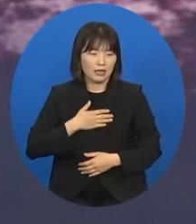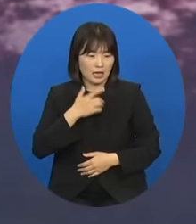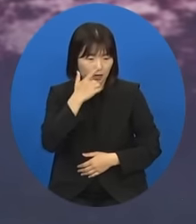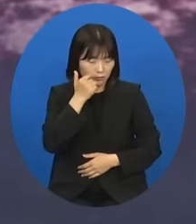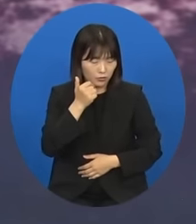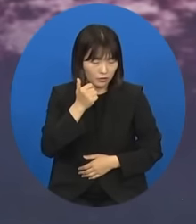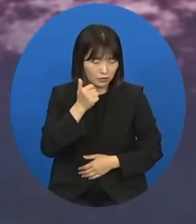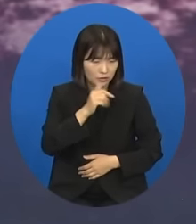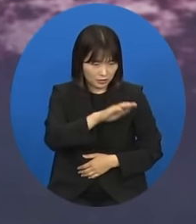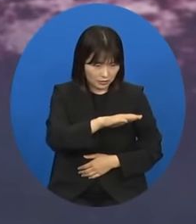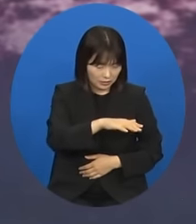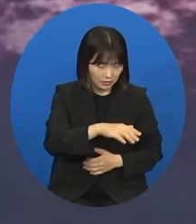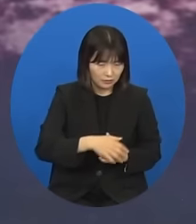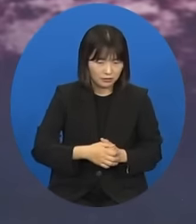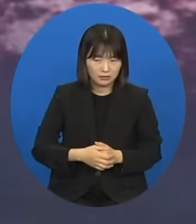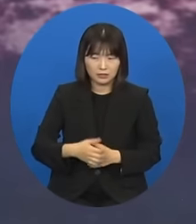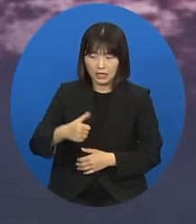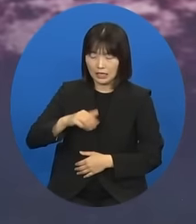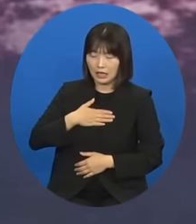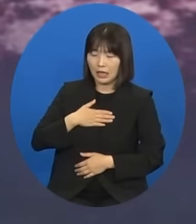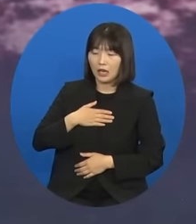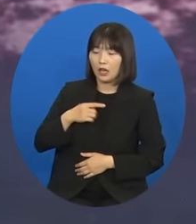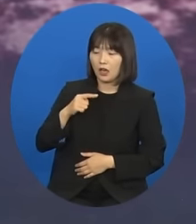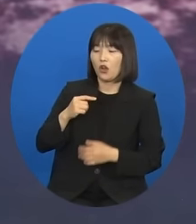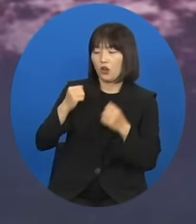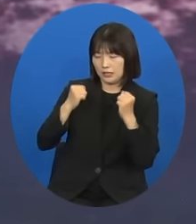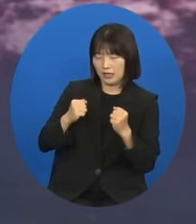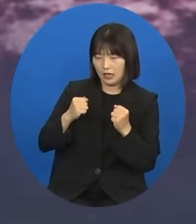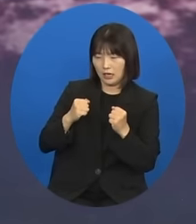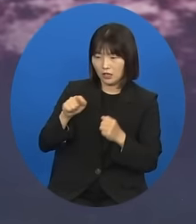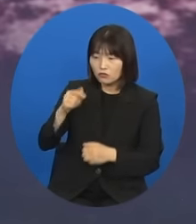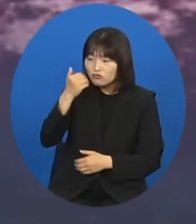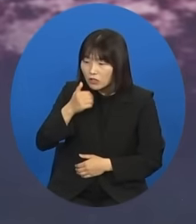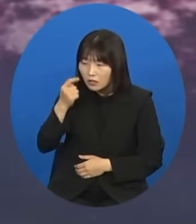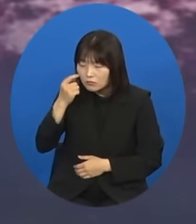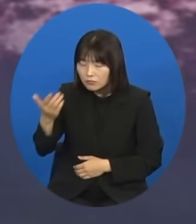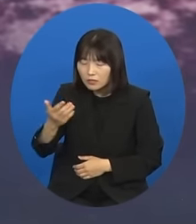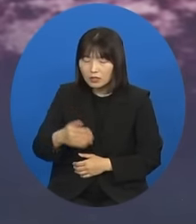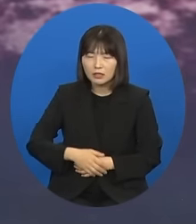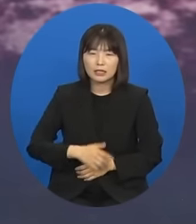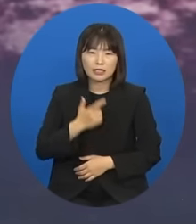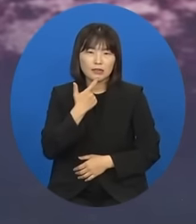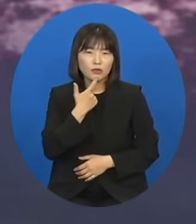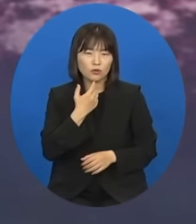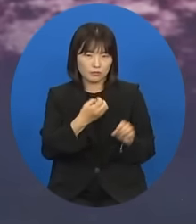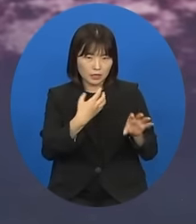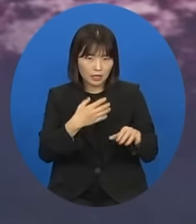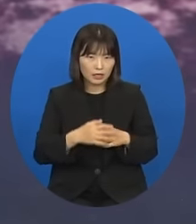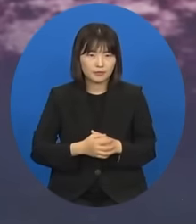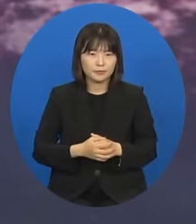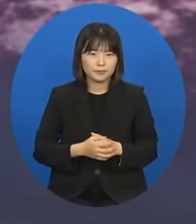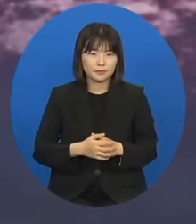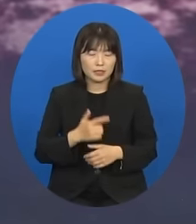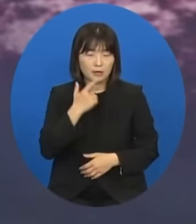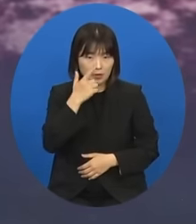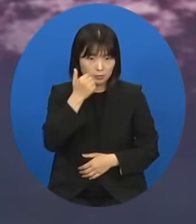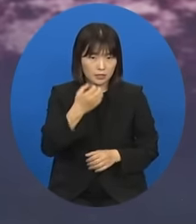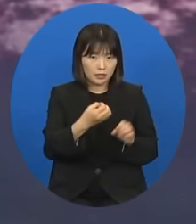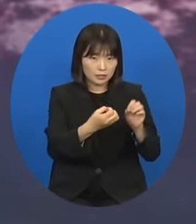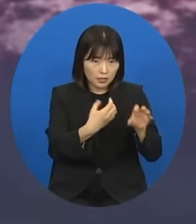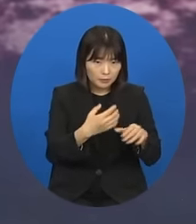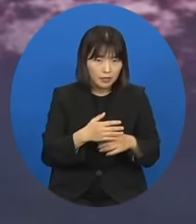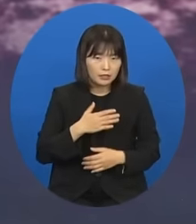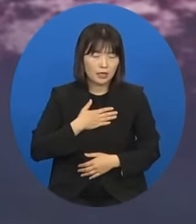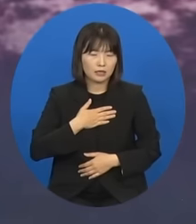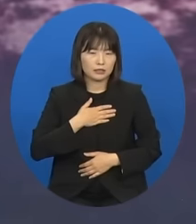이삭이 내가 여기 있다 아들아 내가 누구냐 묻습니다 야곱이 대답을 하죠 19절에 야곱이 아버지에게 대답하되 나는 아버지의